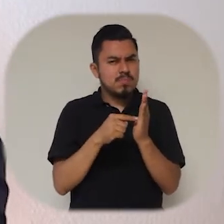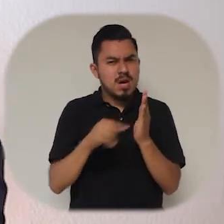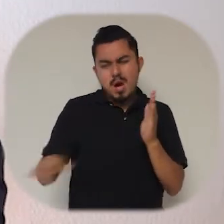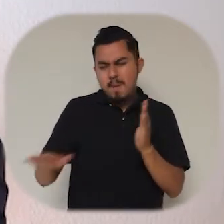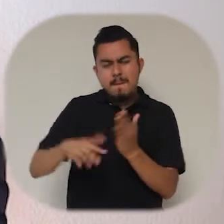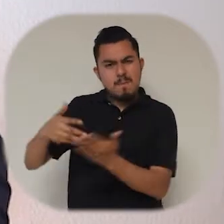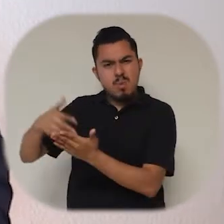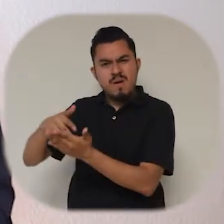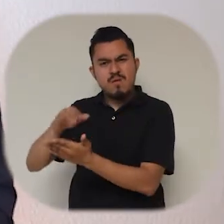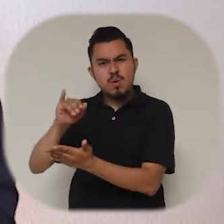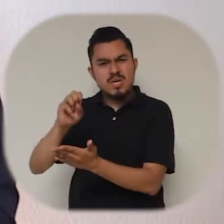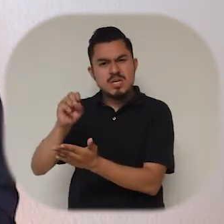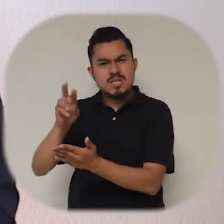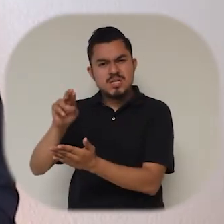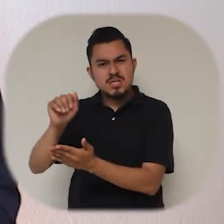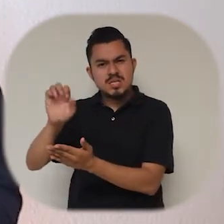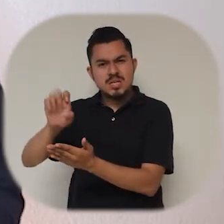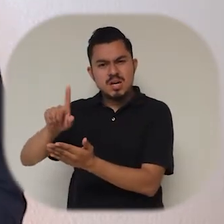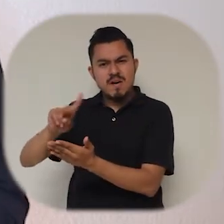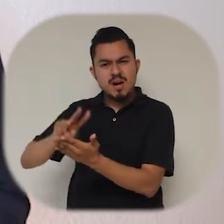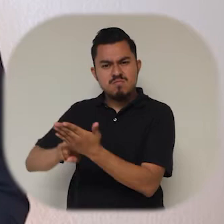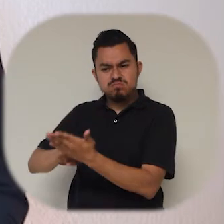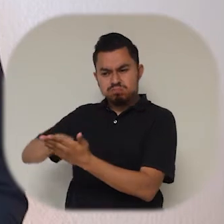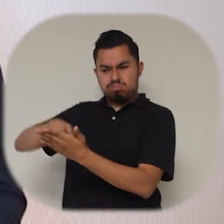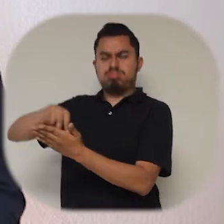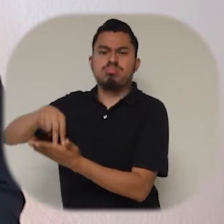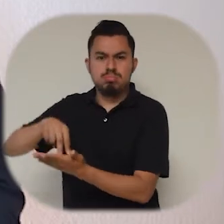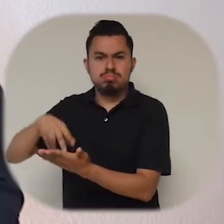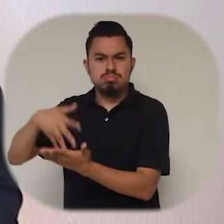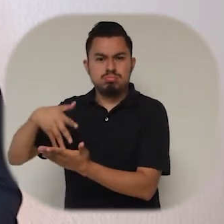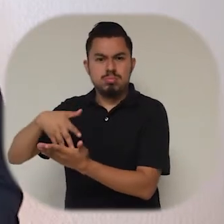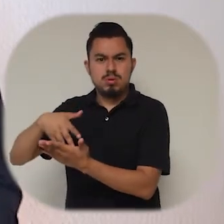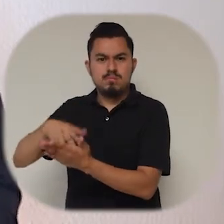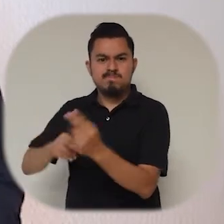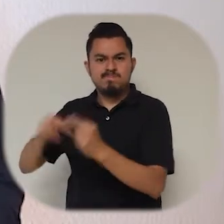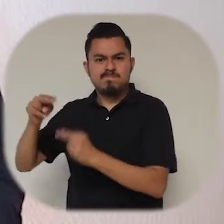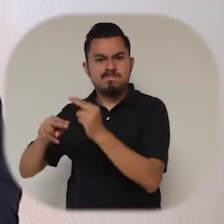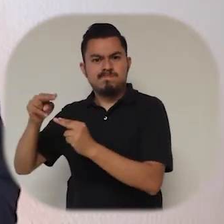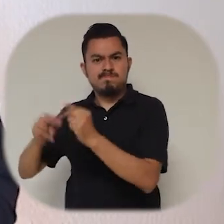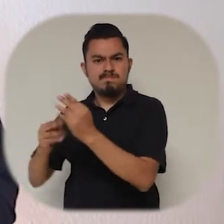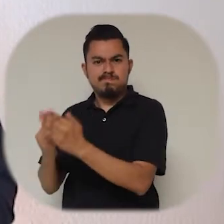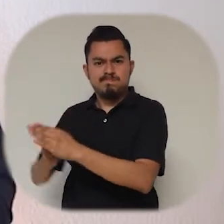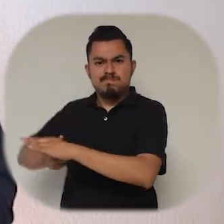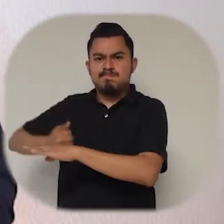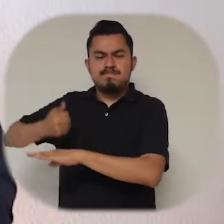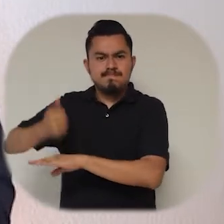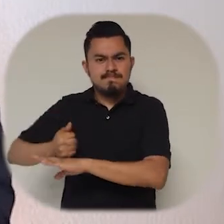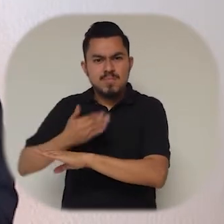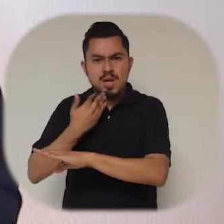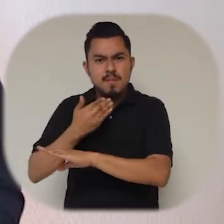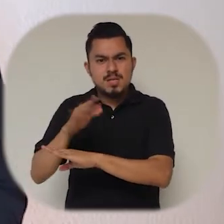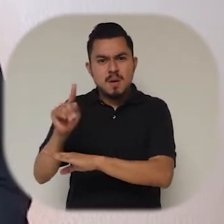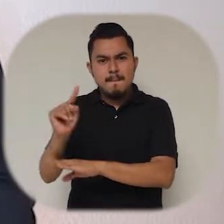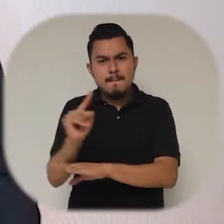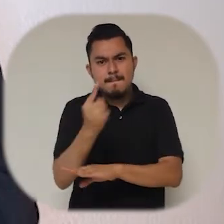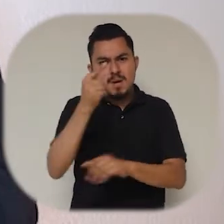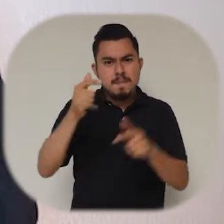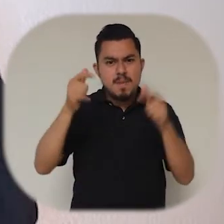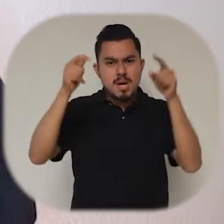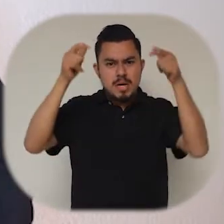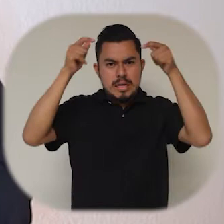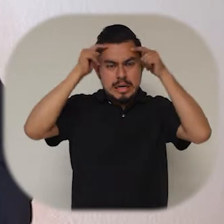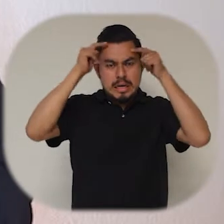왕을 세우면서 사울이 초대 왕이 됩니다. 그리고 사울, 그 다음에 다윗, 그 다음에 이제